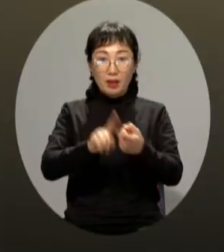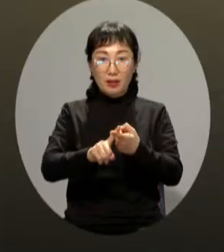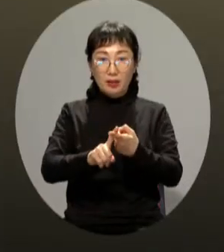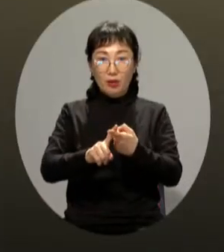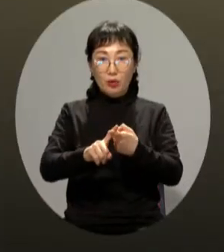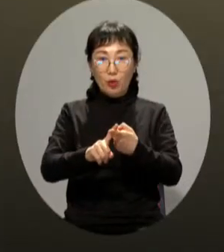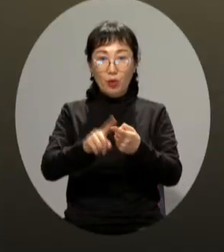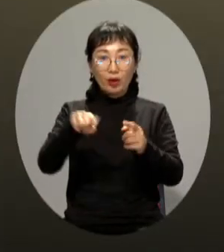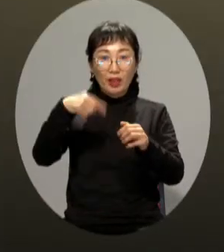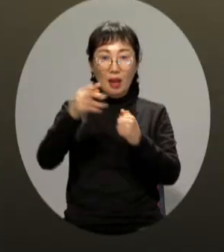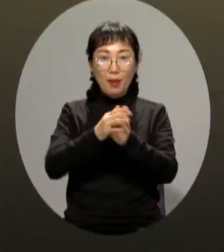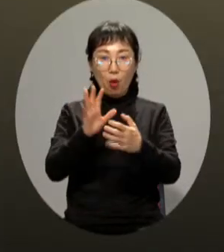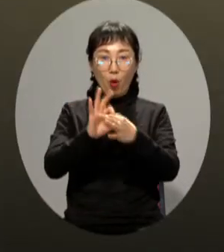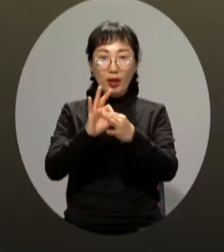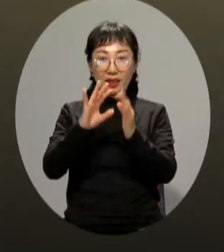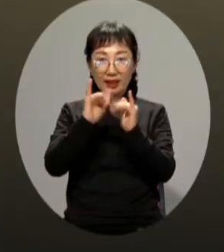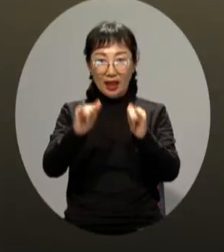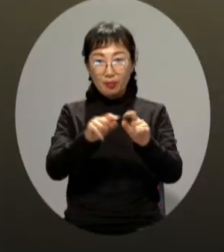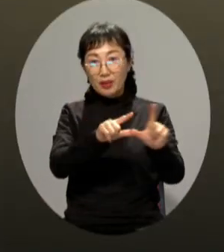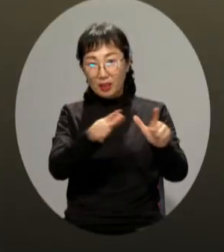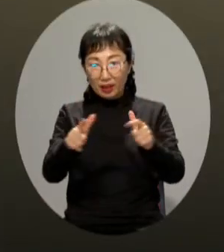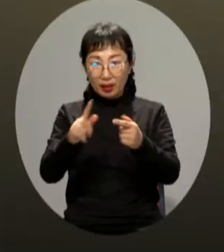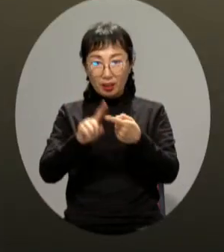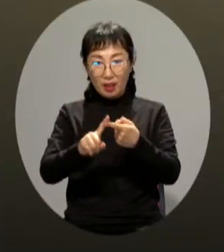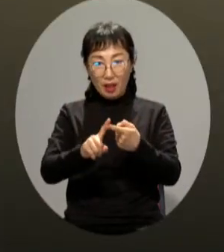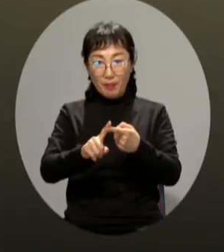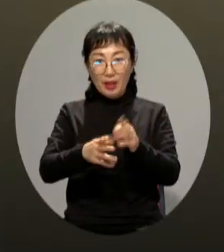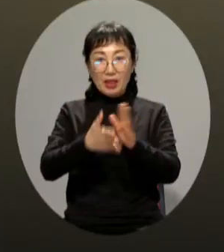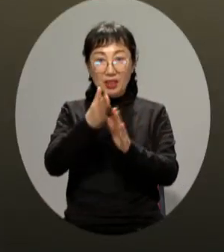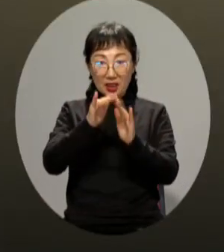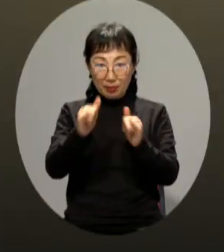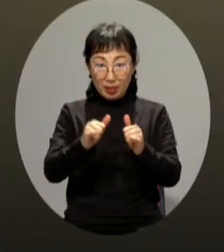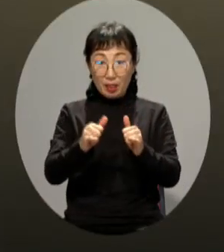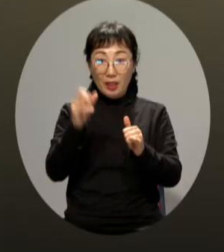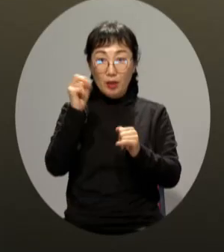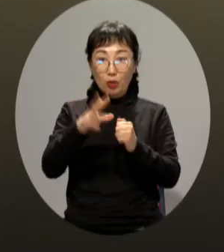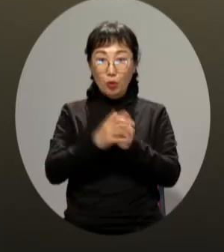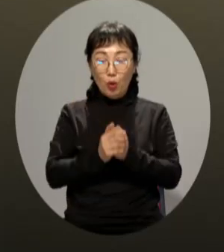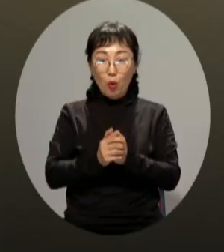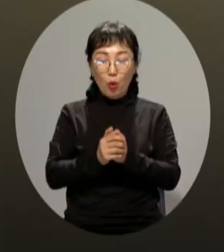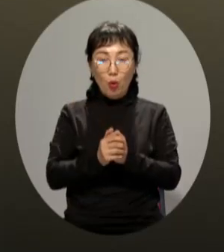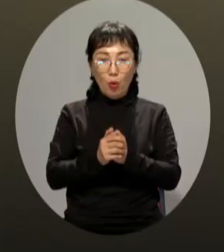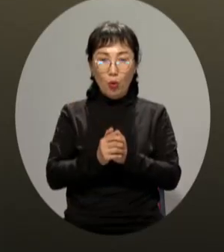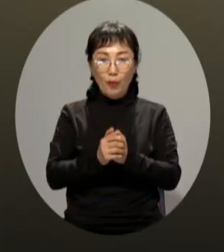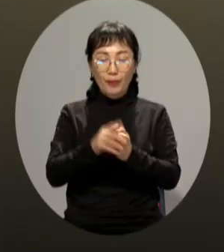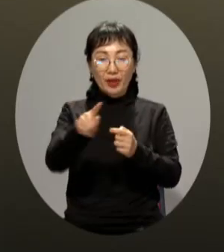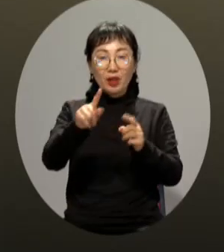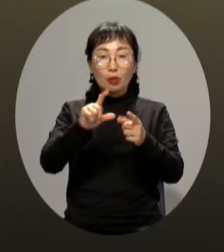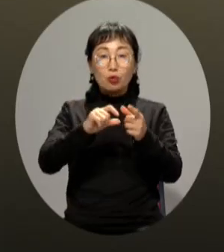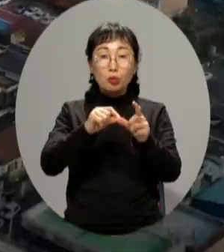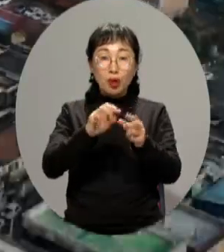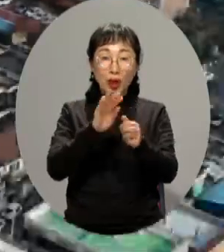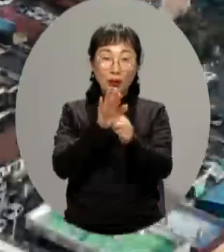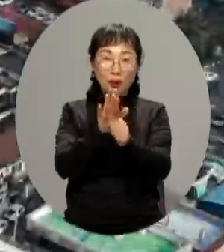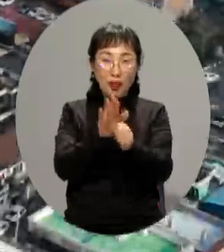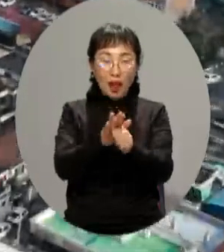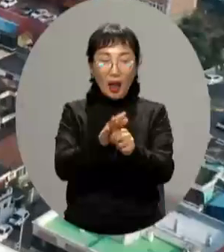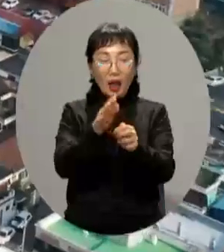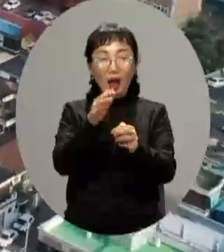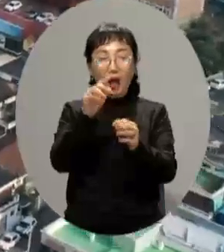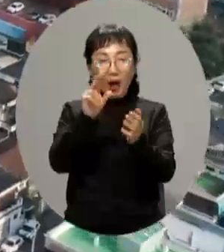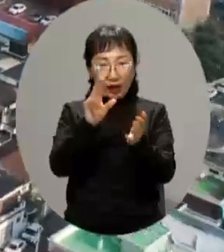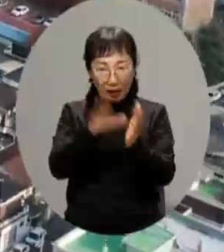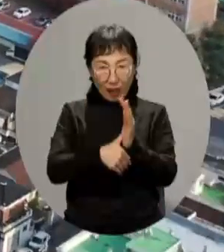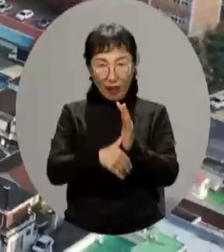이제 관계 기관 협의라든가 이런 부분들, 그다음에 심의하고 그런 부분들 진행하는 과정에서